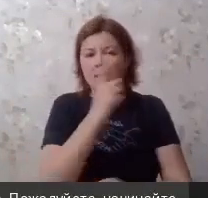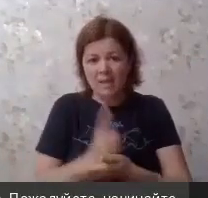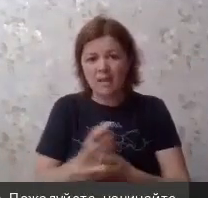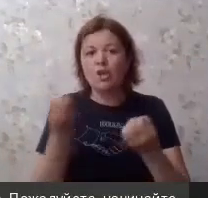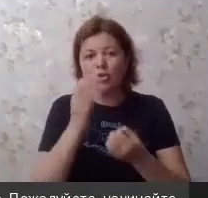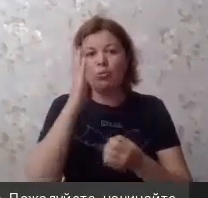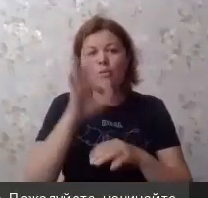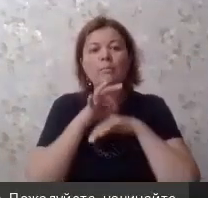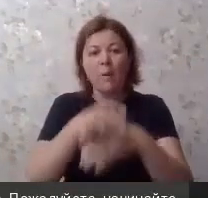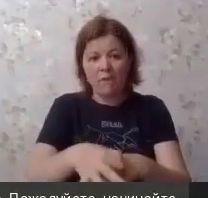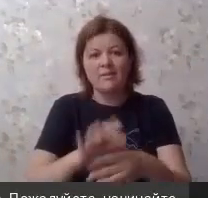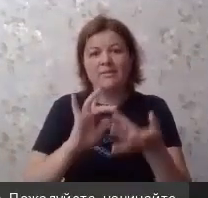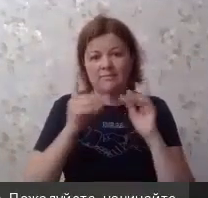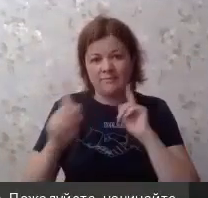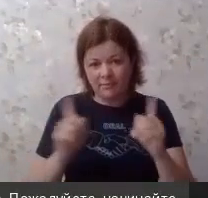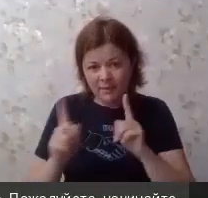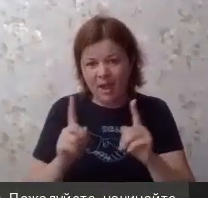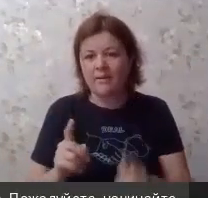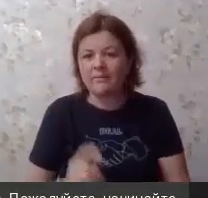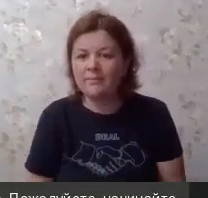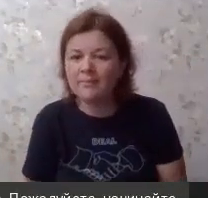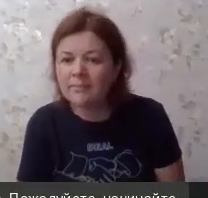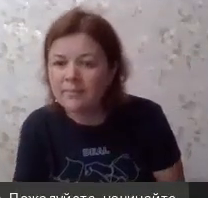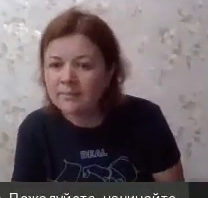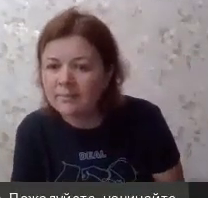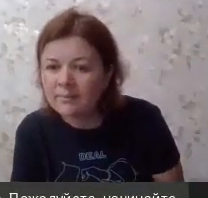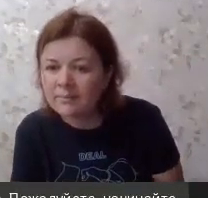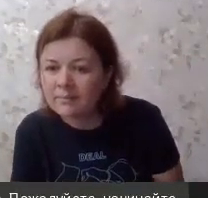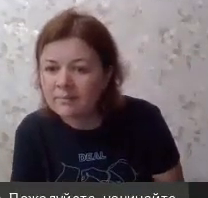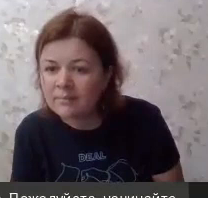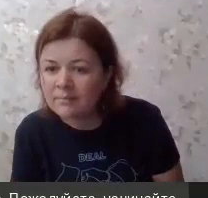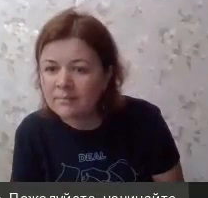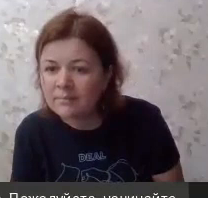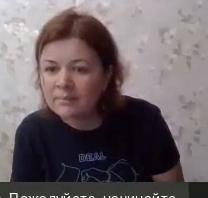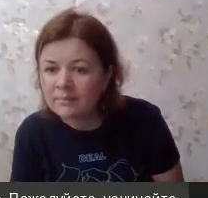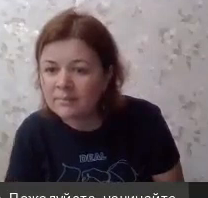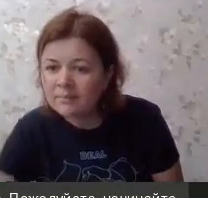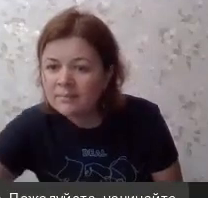Всего доброго, до свидания.